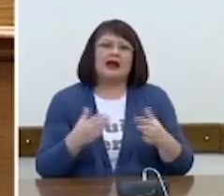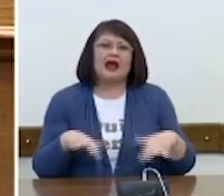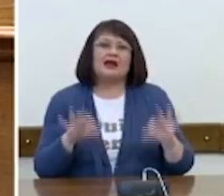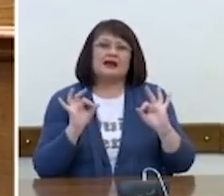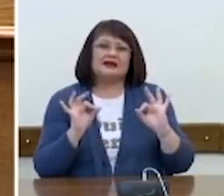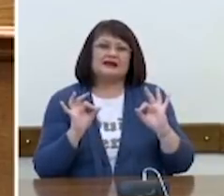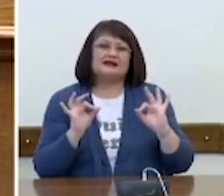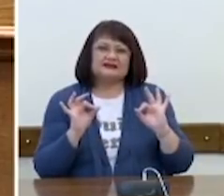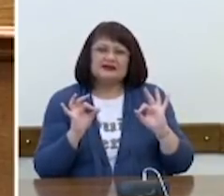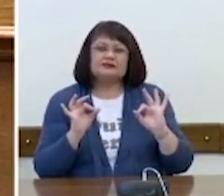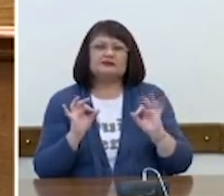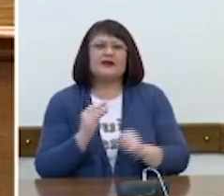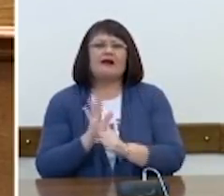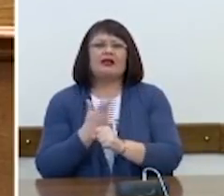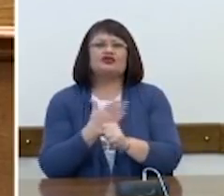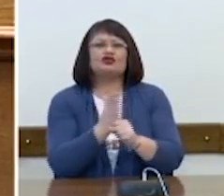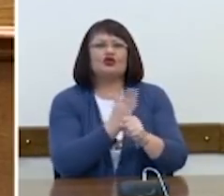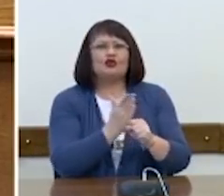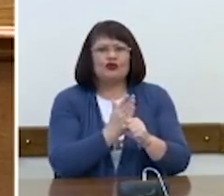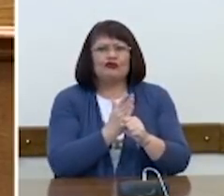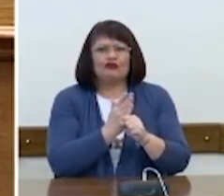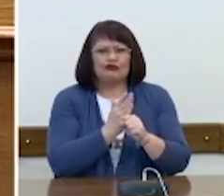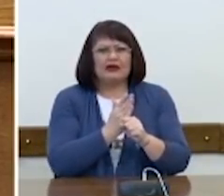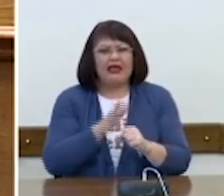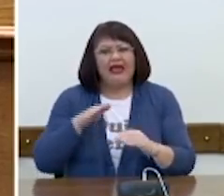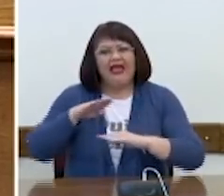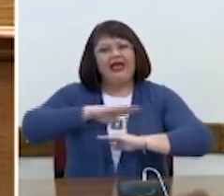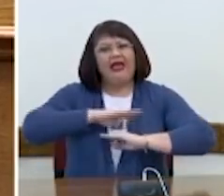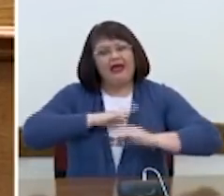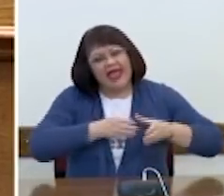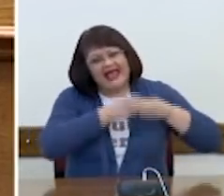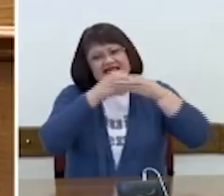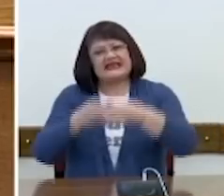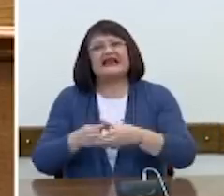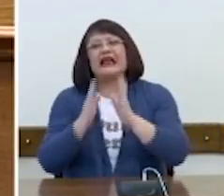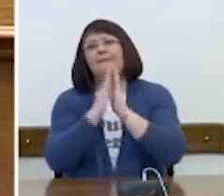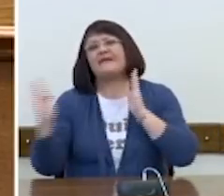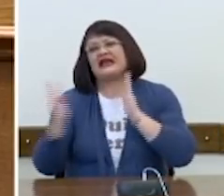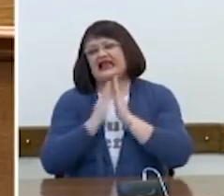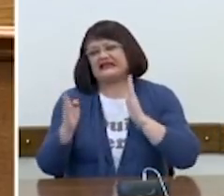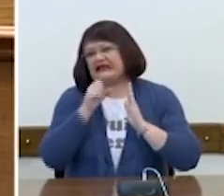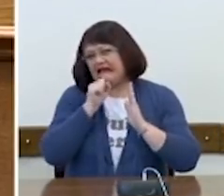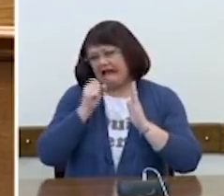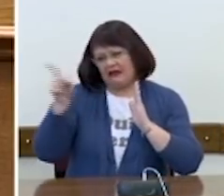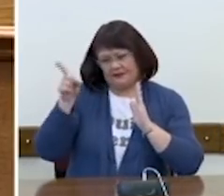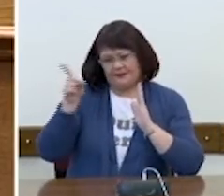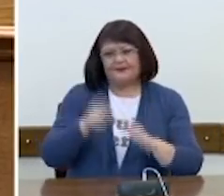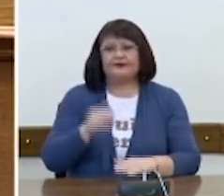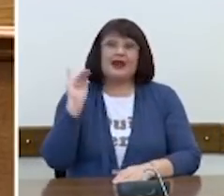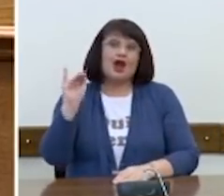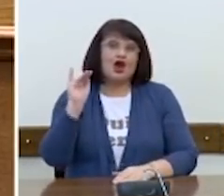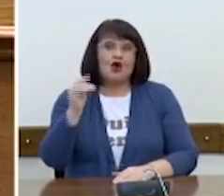τυχοδιοκτική καταστροφική μικρασιατική εκστρατεία. Αν ρωτήσουμε και κανένα μικρασιάτη, ρωτήστε μάλλον, γιατί έχουμε